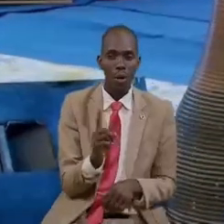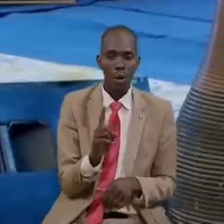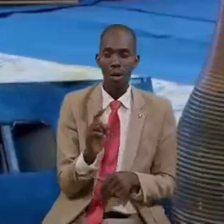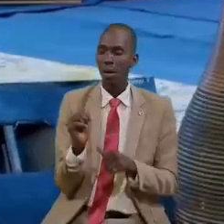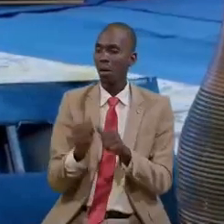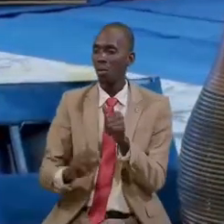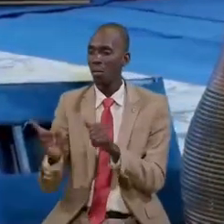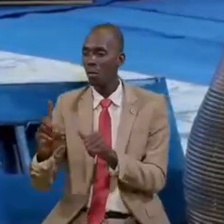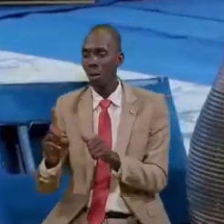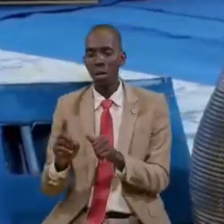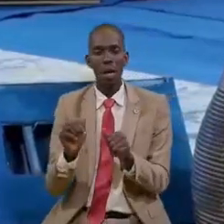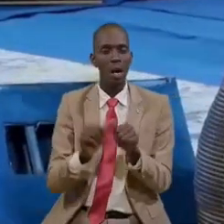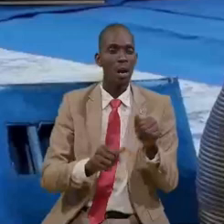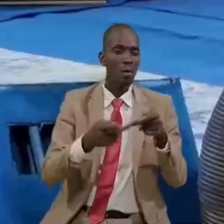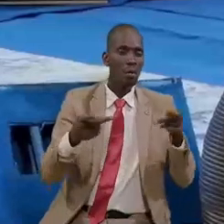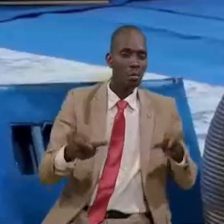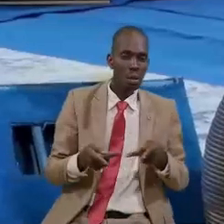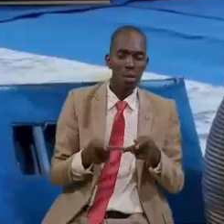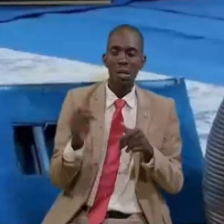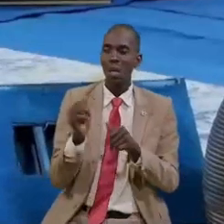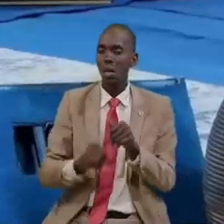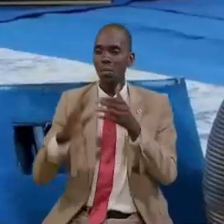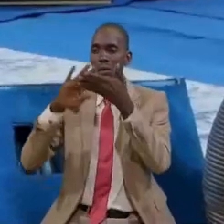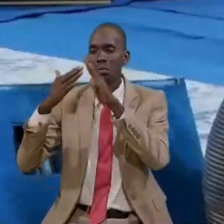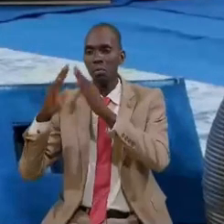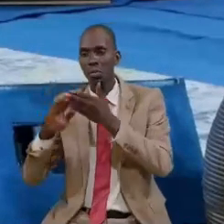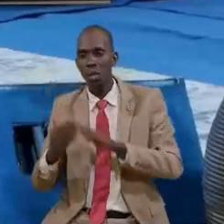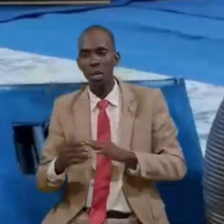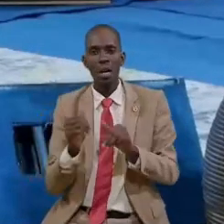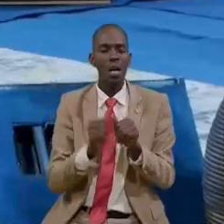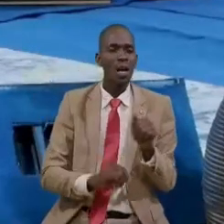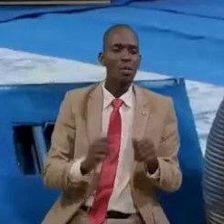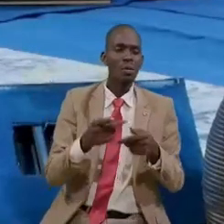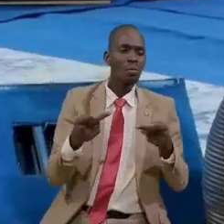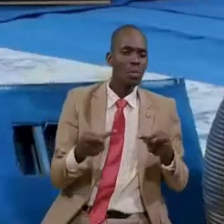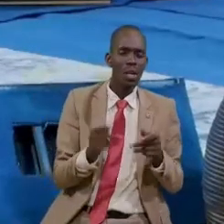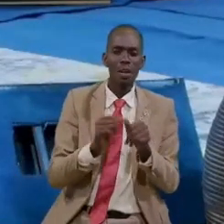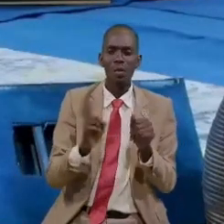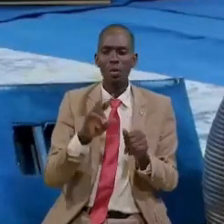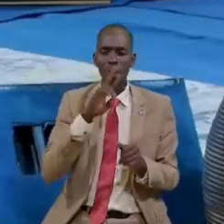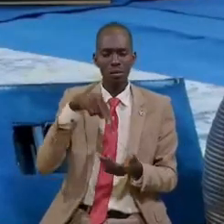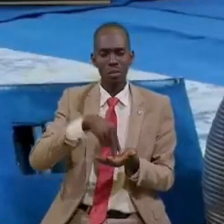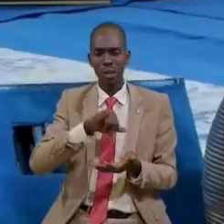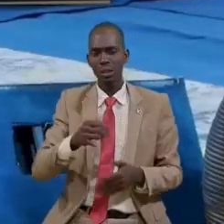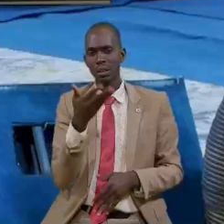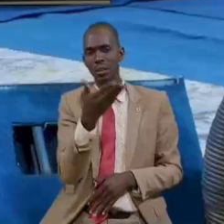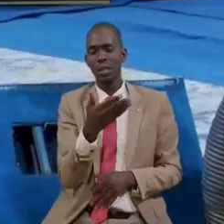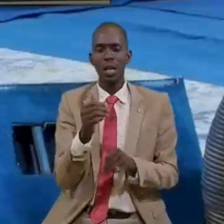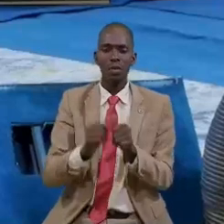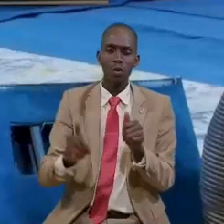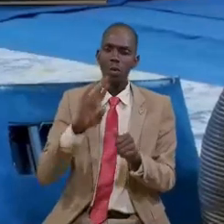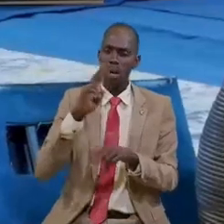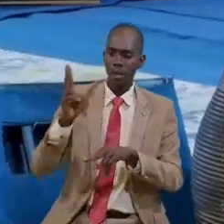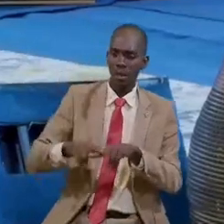partout, dans tout lieu, dans chaque communauté, où que vous soyez, là où vous vous trouvez, là où vous êtes